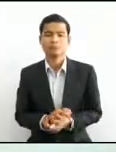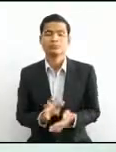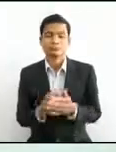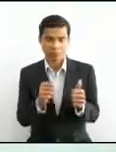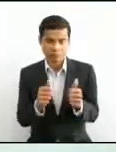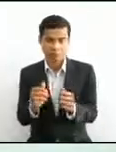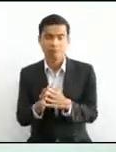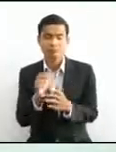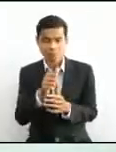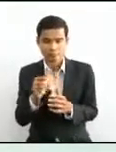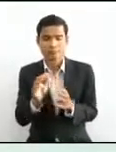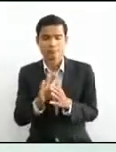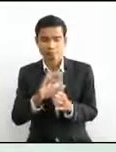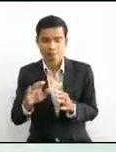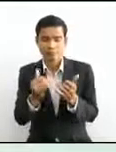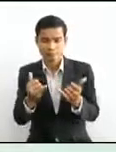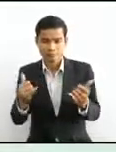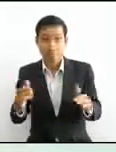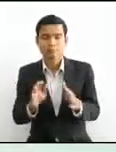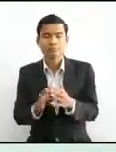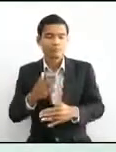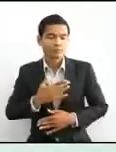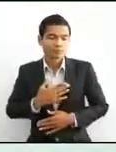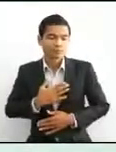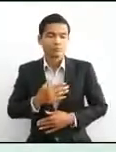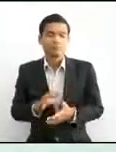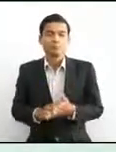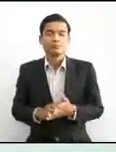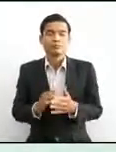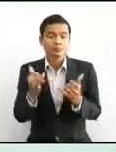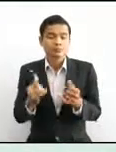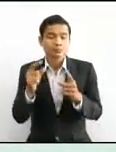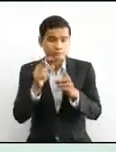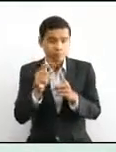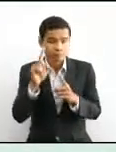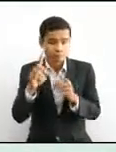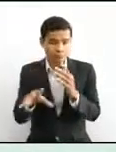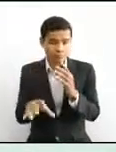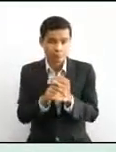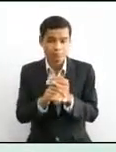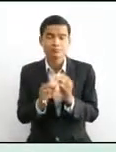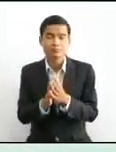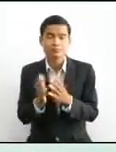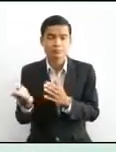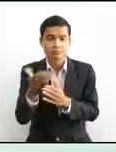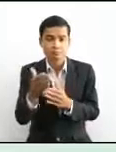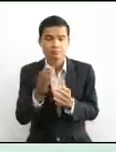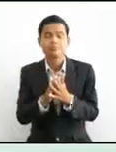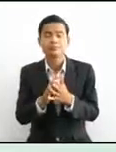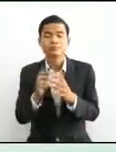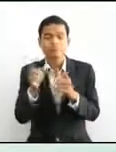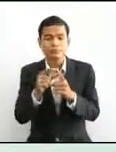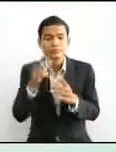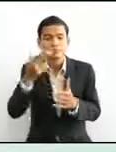Chàng phụ cài mẹn xem con rộp bỏ nẹ kru à lấy. Nẹ kru nơi mình phụ chiên mùi tiết ná. Con tặng ọc hẳn nế. Chàng mơ ta nẹ kru viên phụ chiên ở